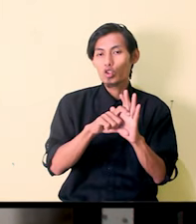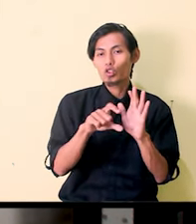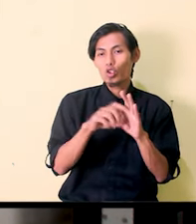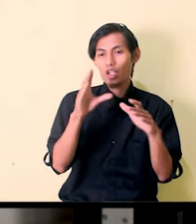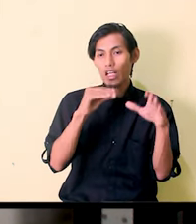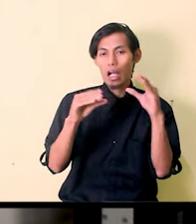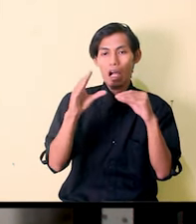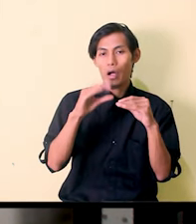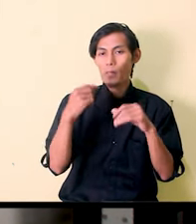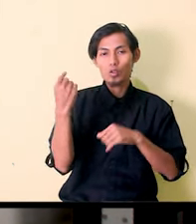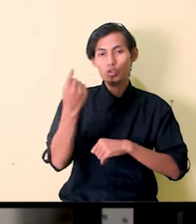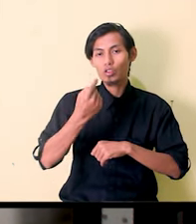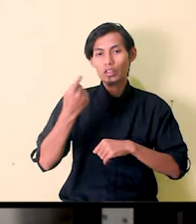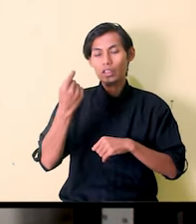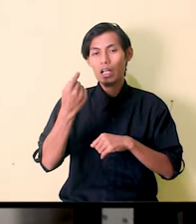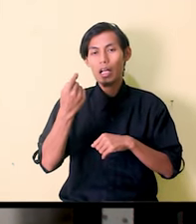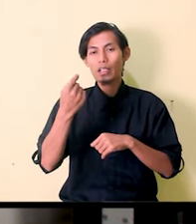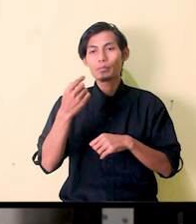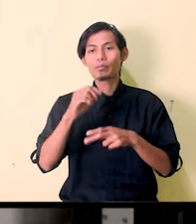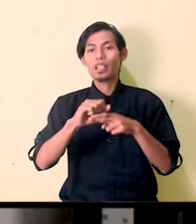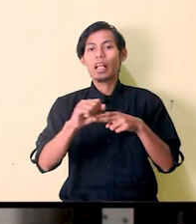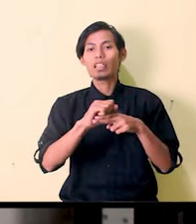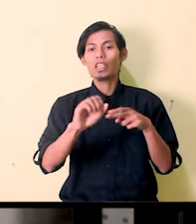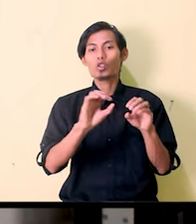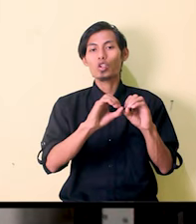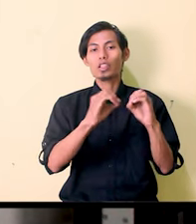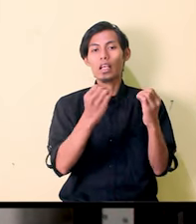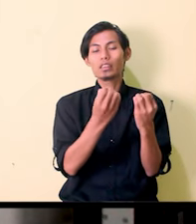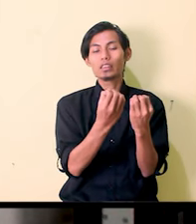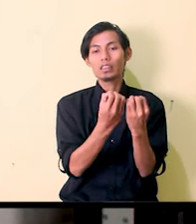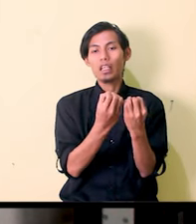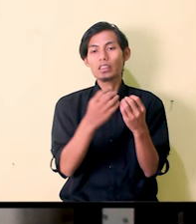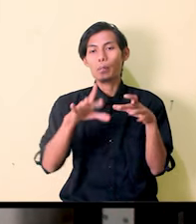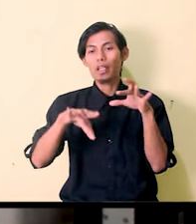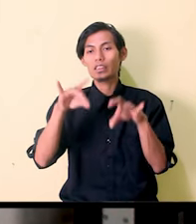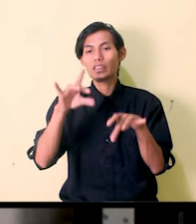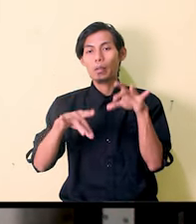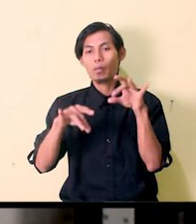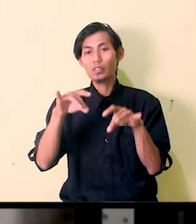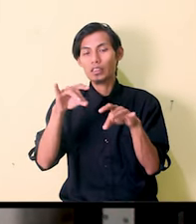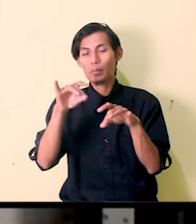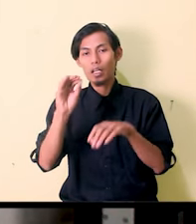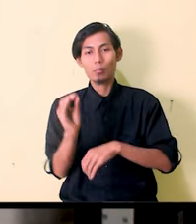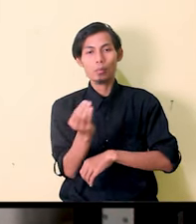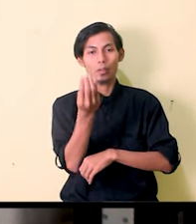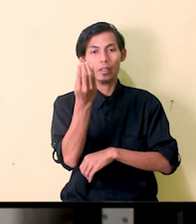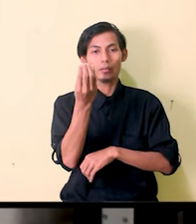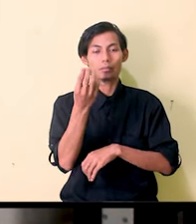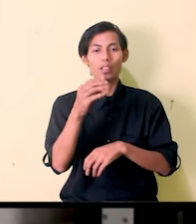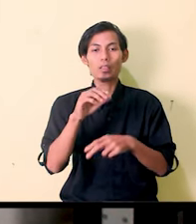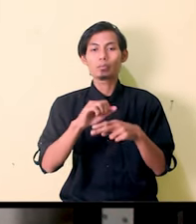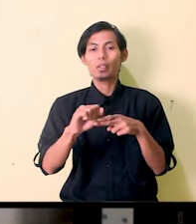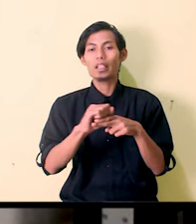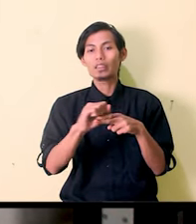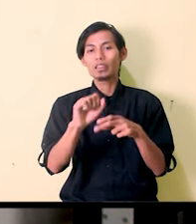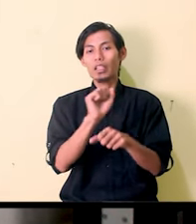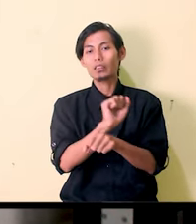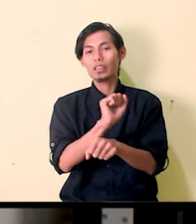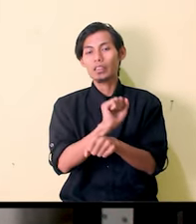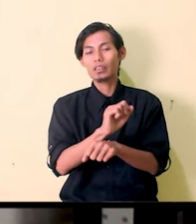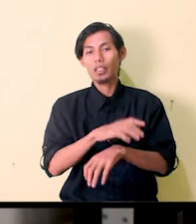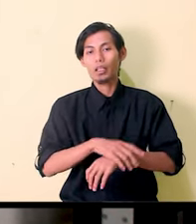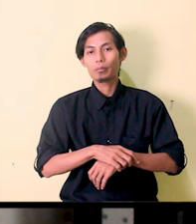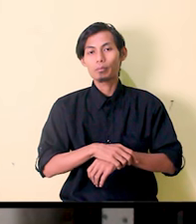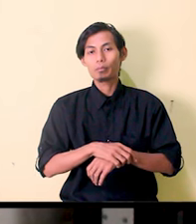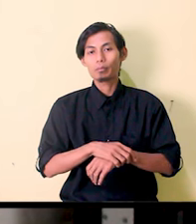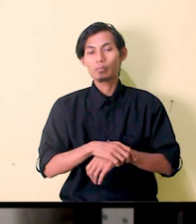pelatihan keorganisasian manajemen serta kepemimpinan dan juga pelatihan-pelatihan kerja seperti las roda